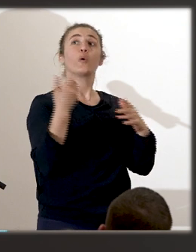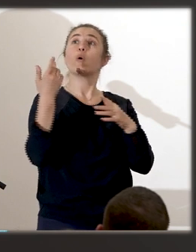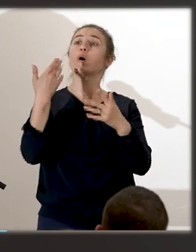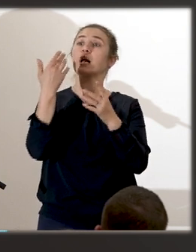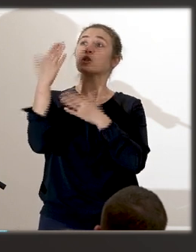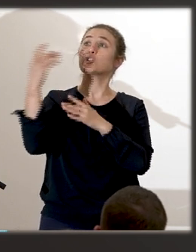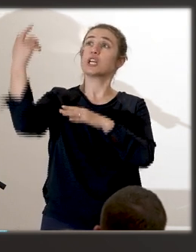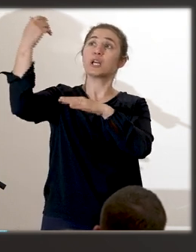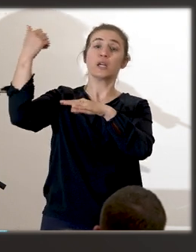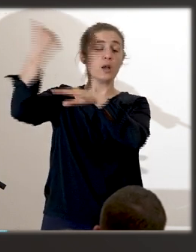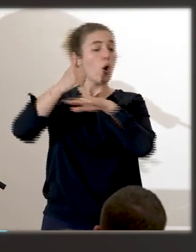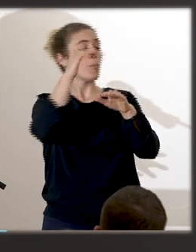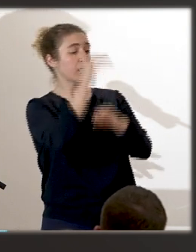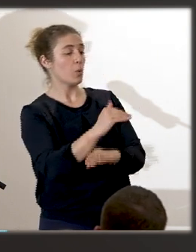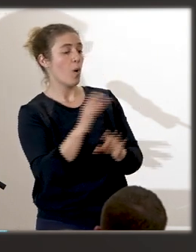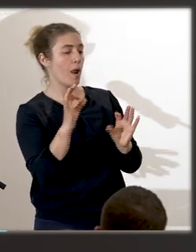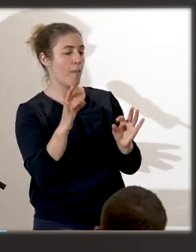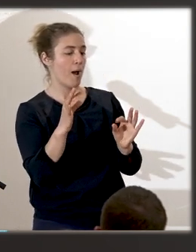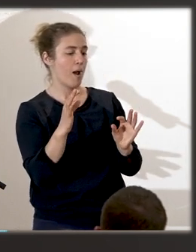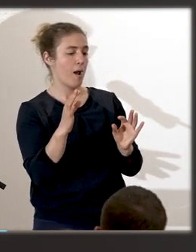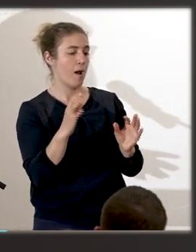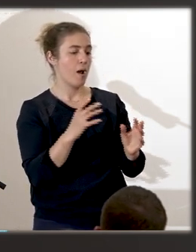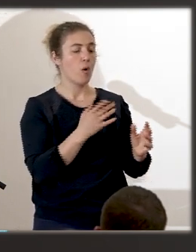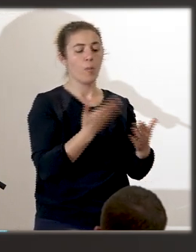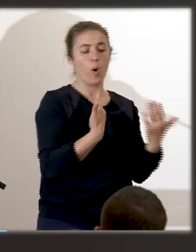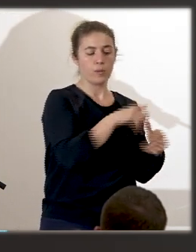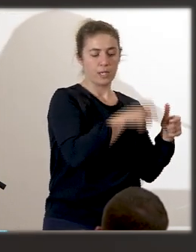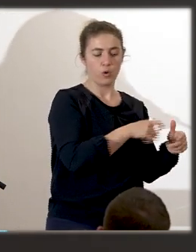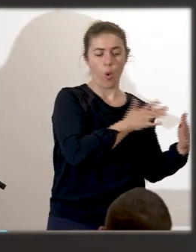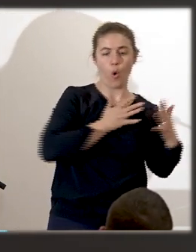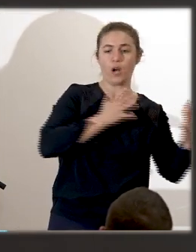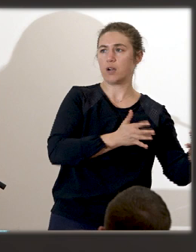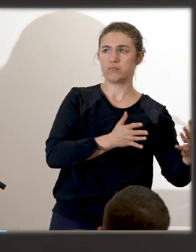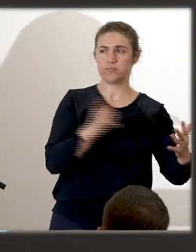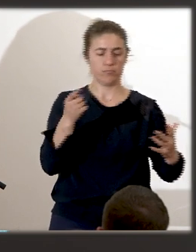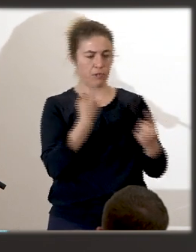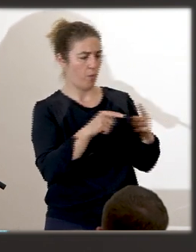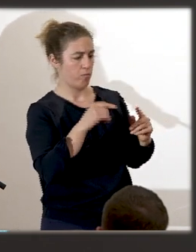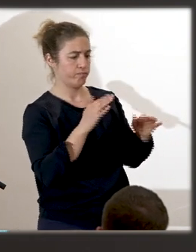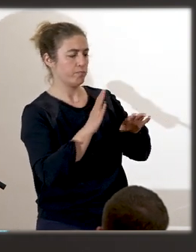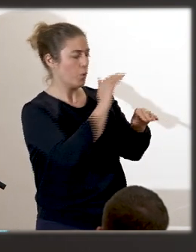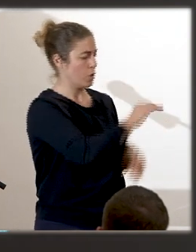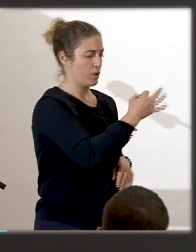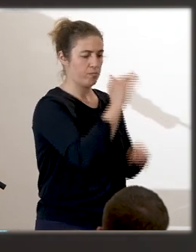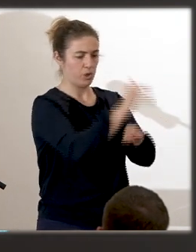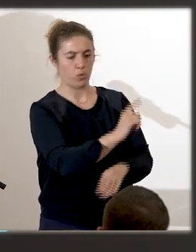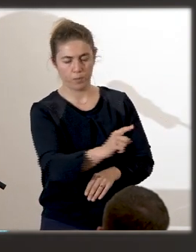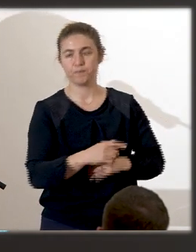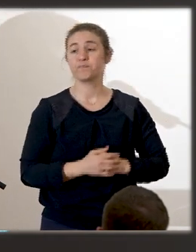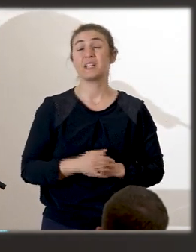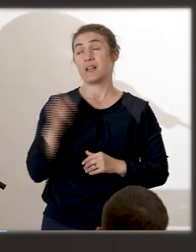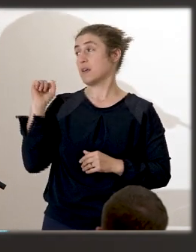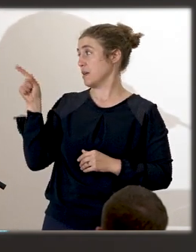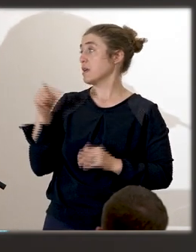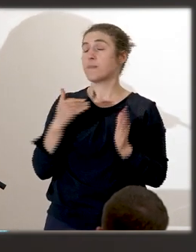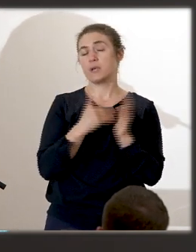étrangère le distinguent de fait des autres engagés. On comprend ainsi, à travers ce cliché de 1863, que l'engagisme